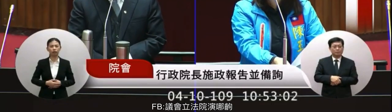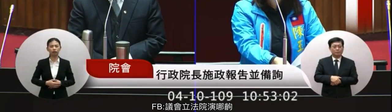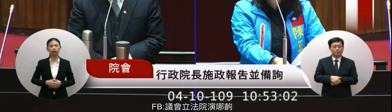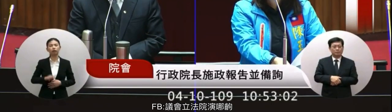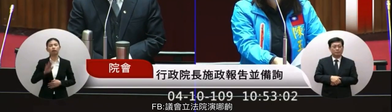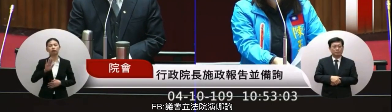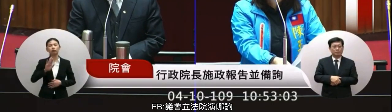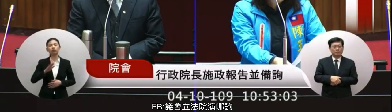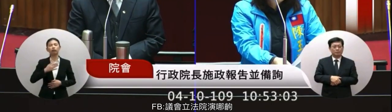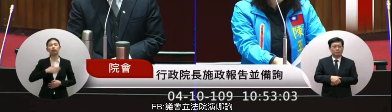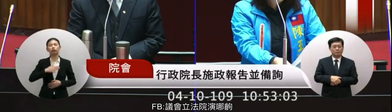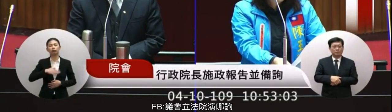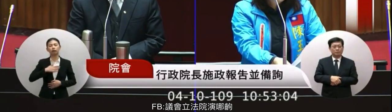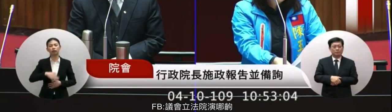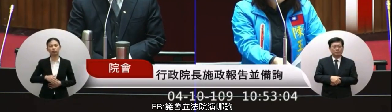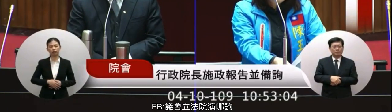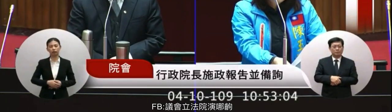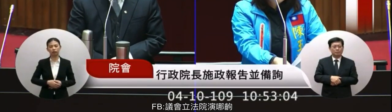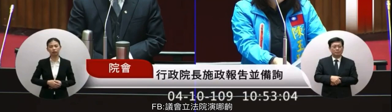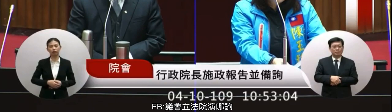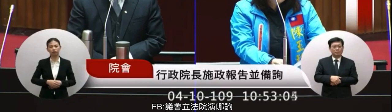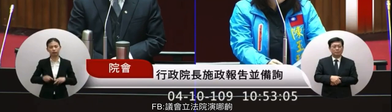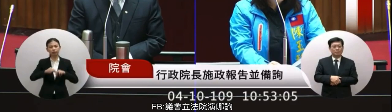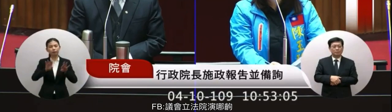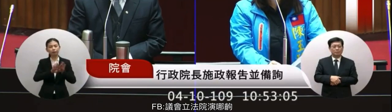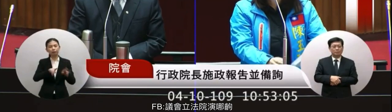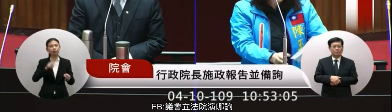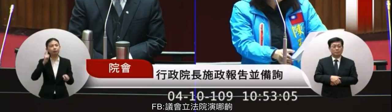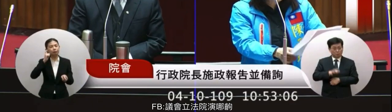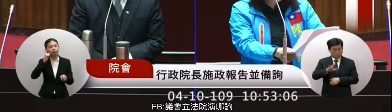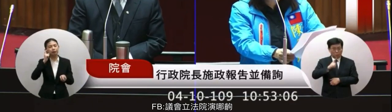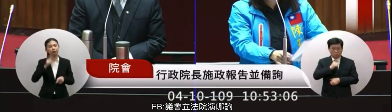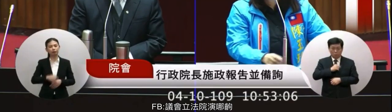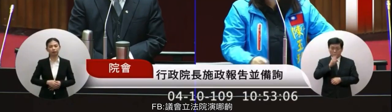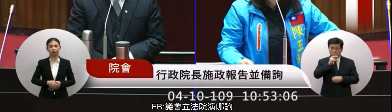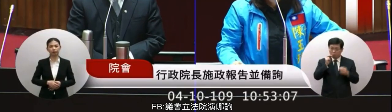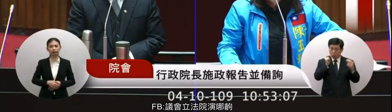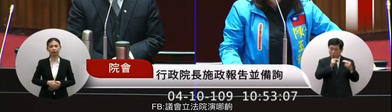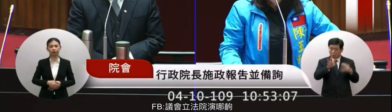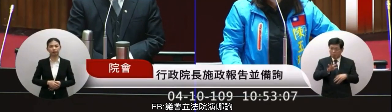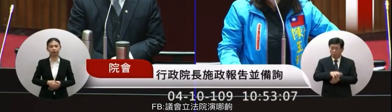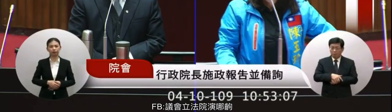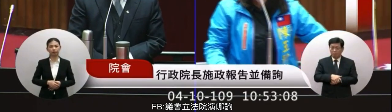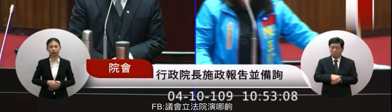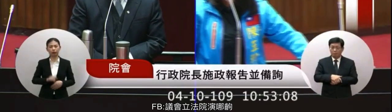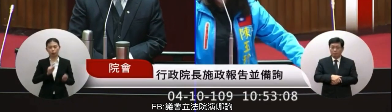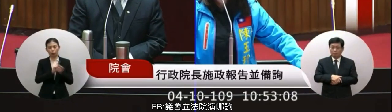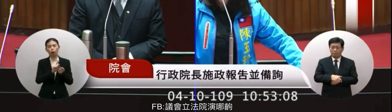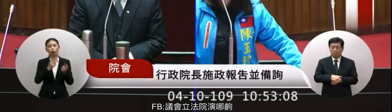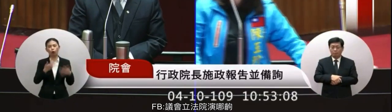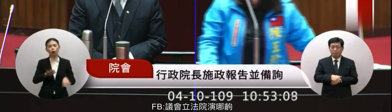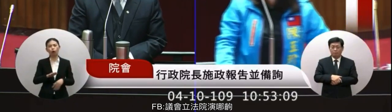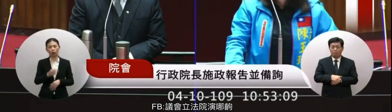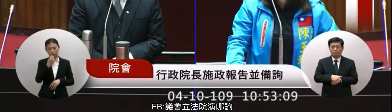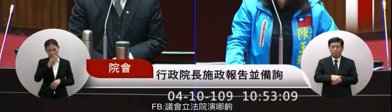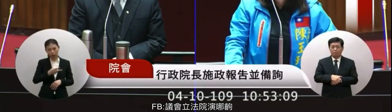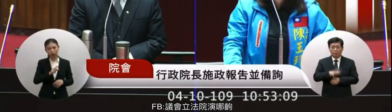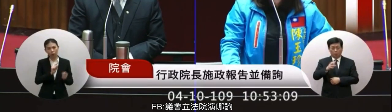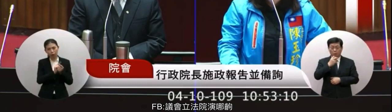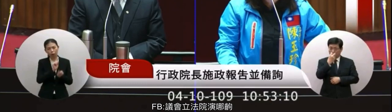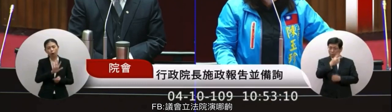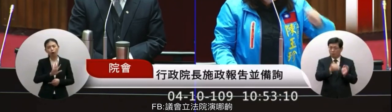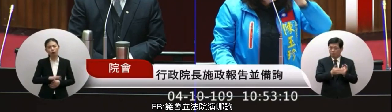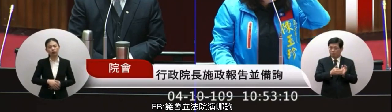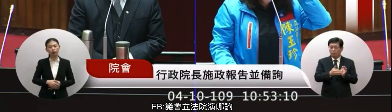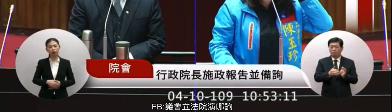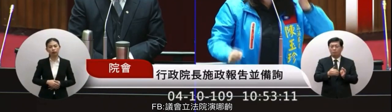有了解，地方有这个声音。 啊，有见到您吗？ 有，都有来拜访。 有来拜访是